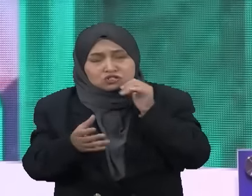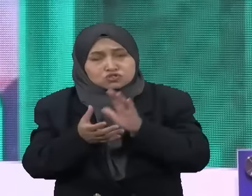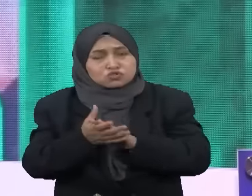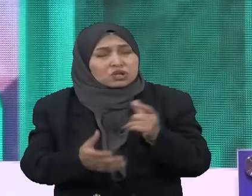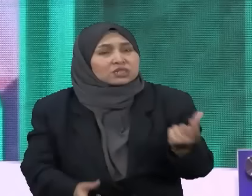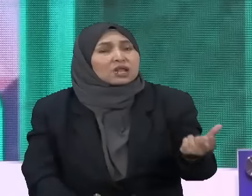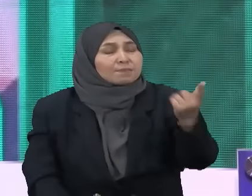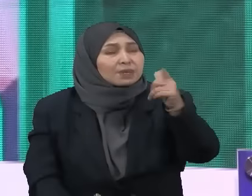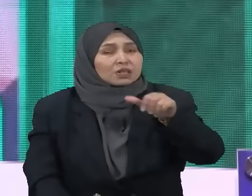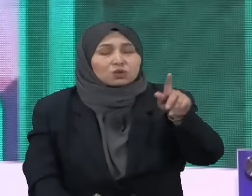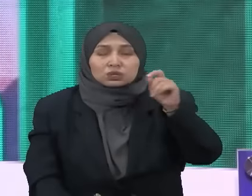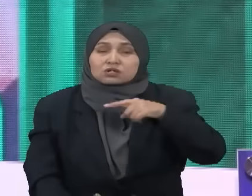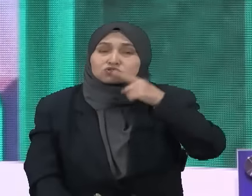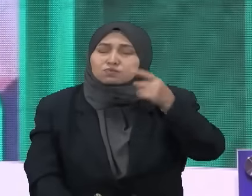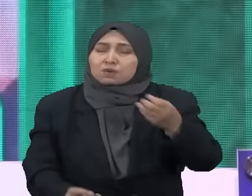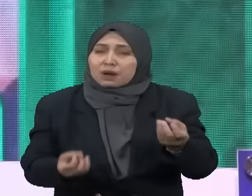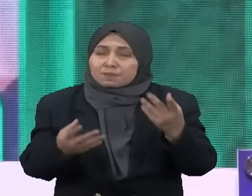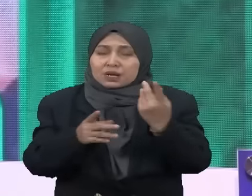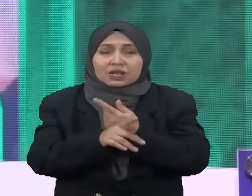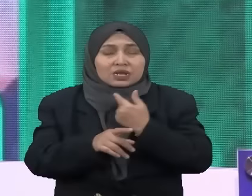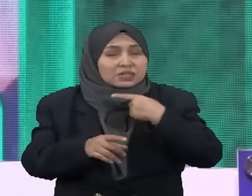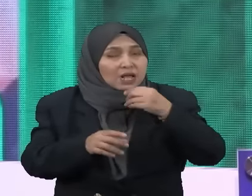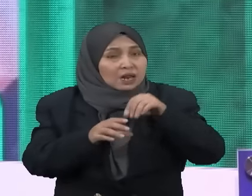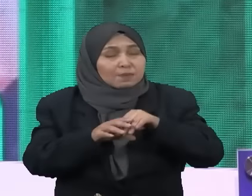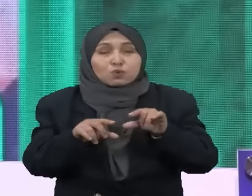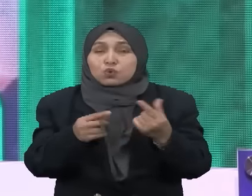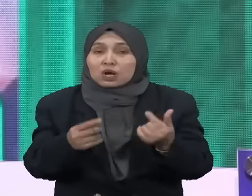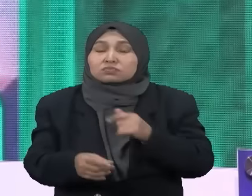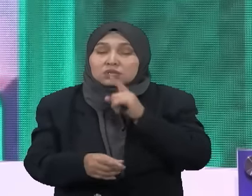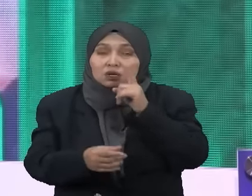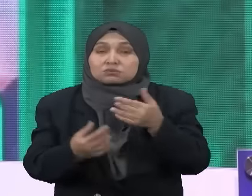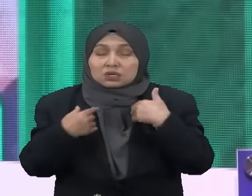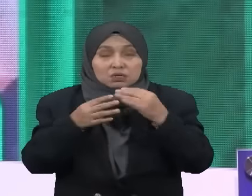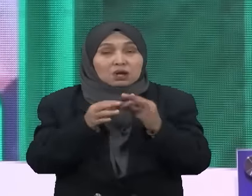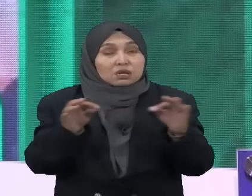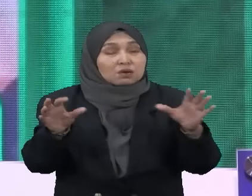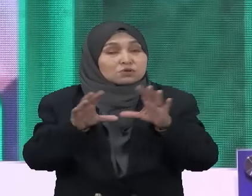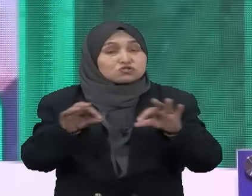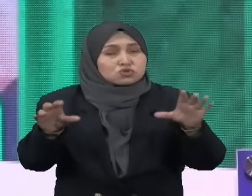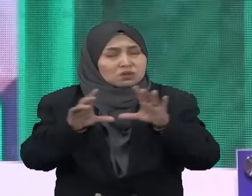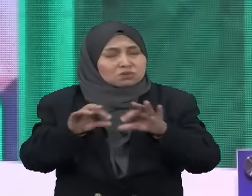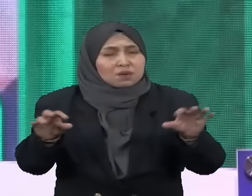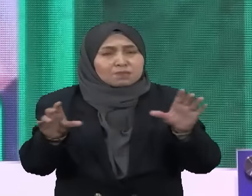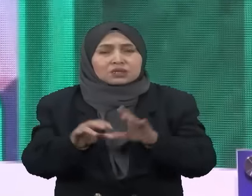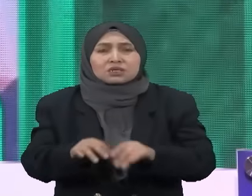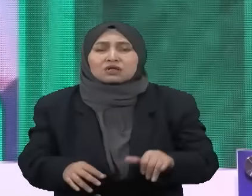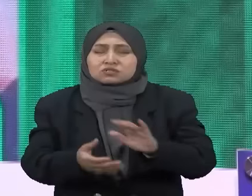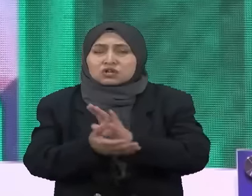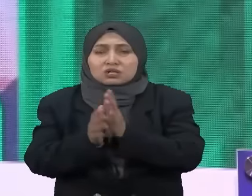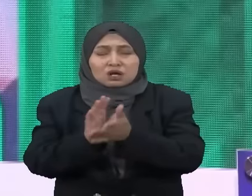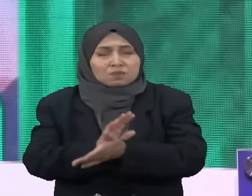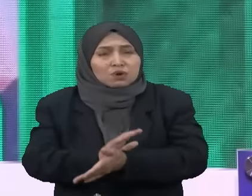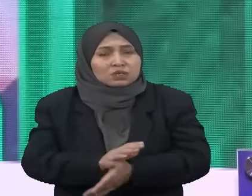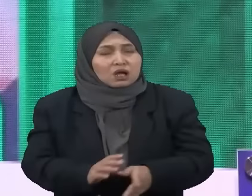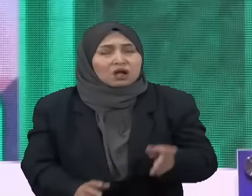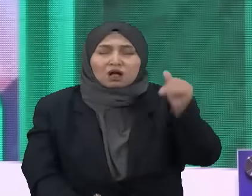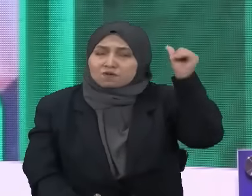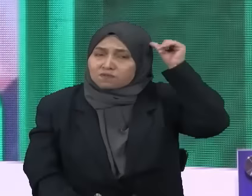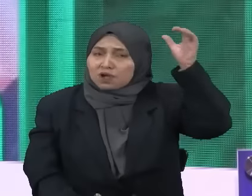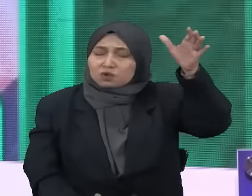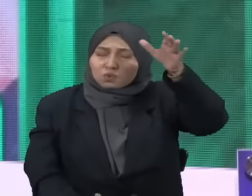ini disebut beberapa kali di dalam Al-Quran sebenarnya. Bahkan ada ayat yang menceritakan daraballahu mathalan lilladheena kafaru